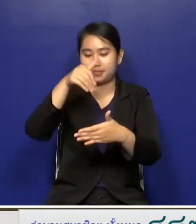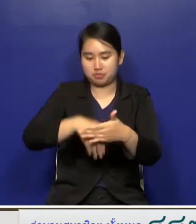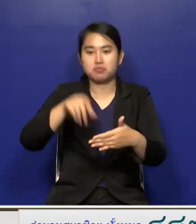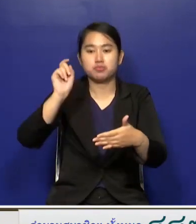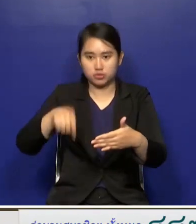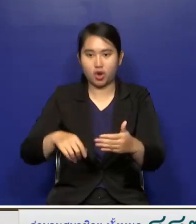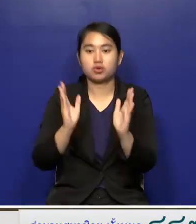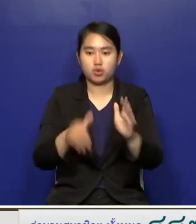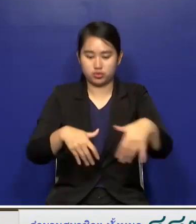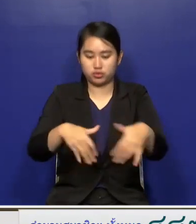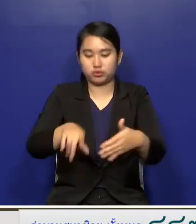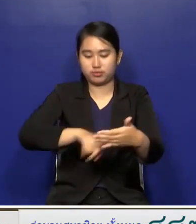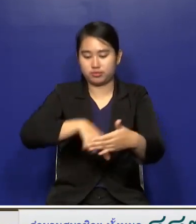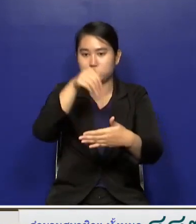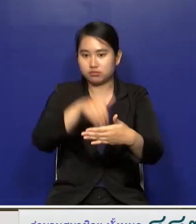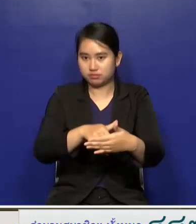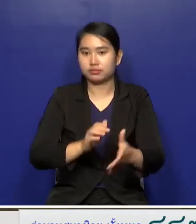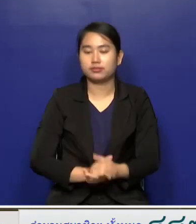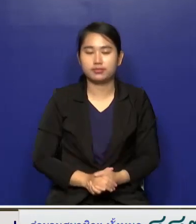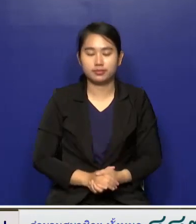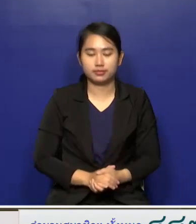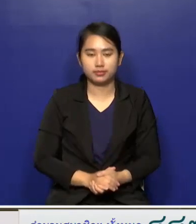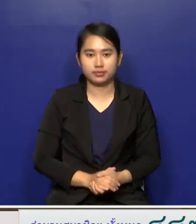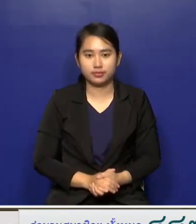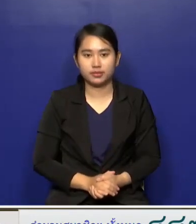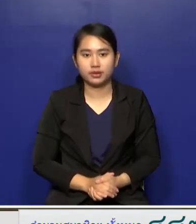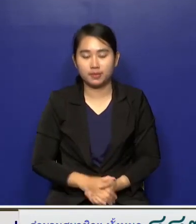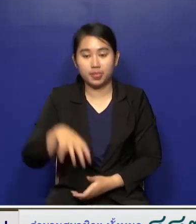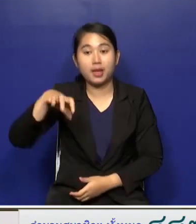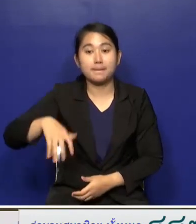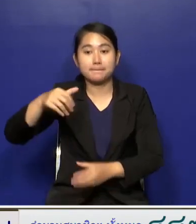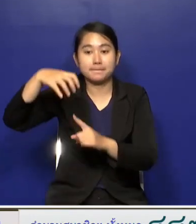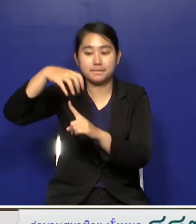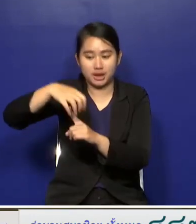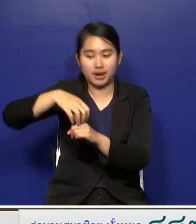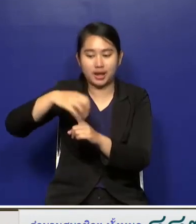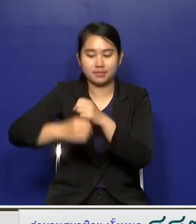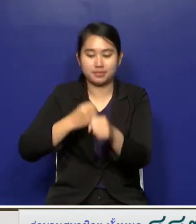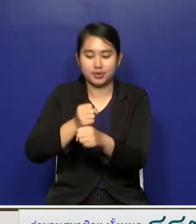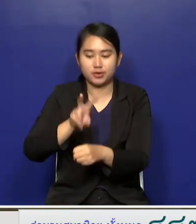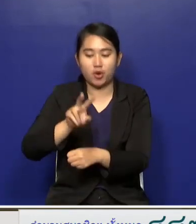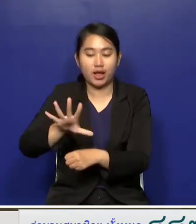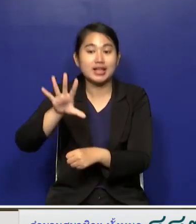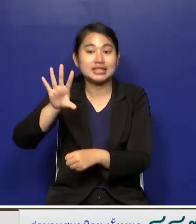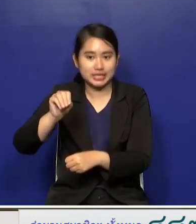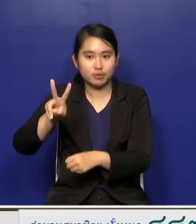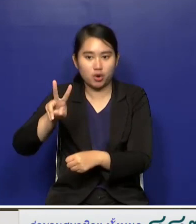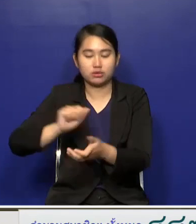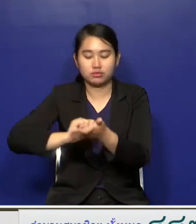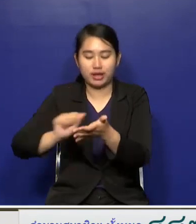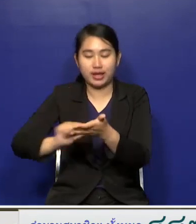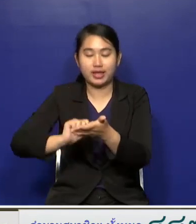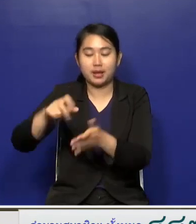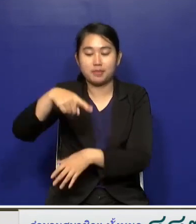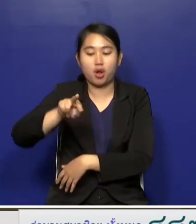ประชาชนเพราะฉะนั้นเมืองพัทยาในปี2542ก็มีการแก้ไขพ.ร.บ.